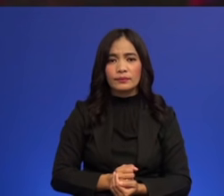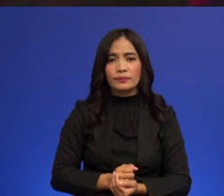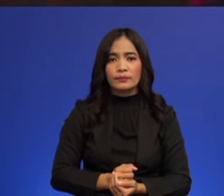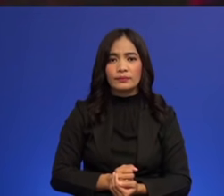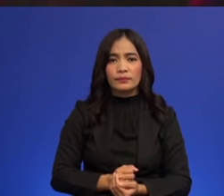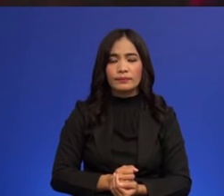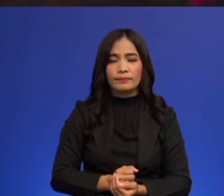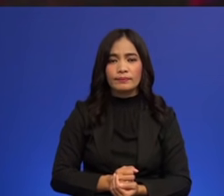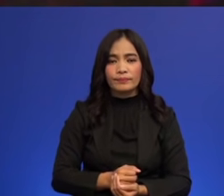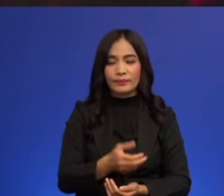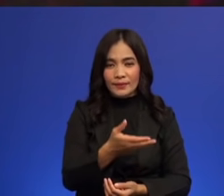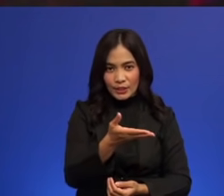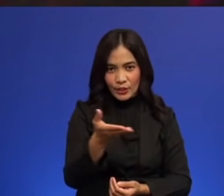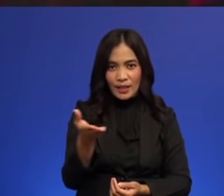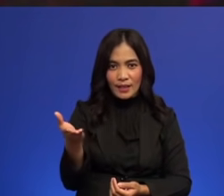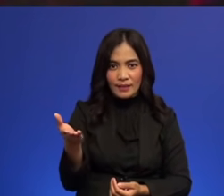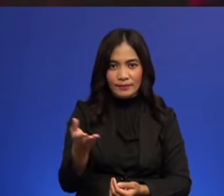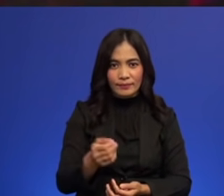Saudara,